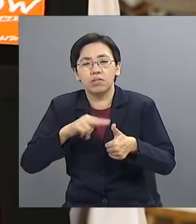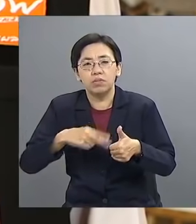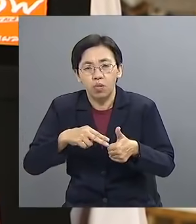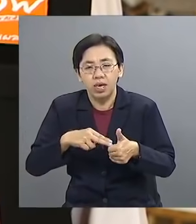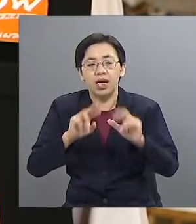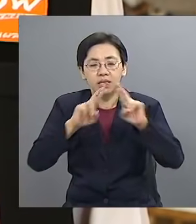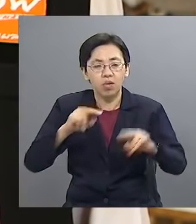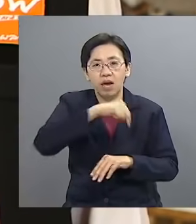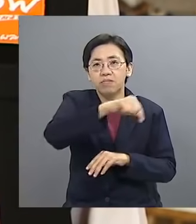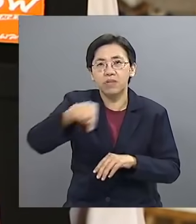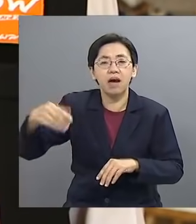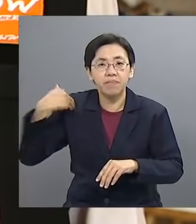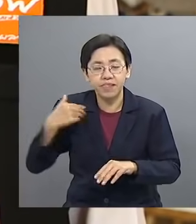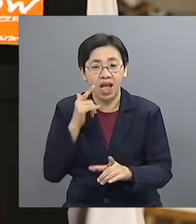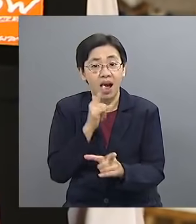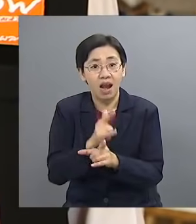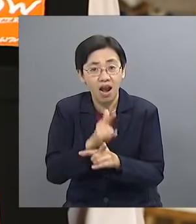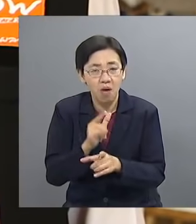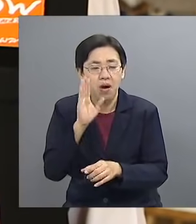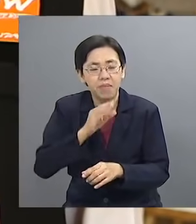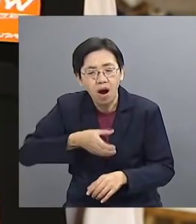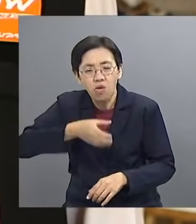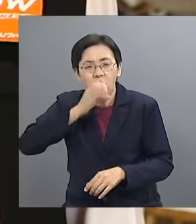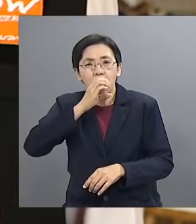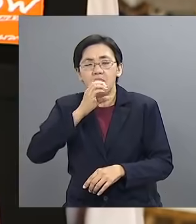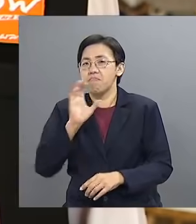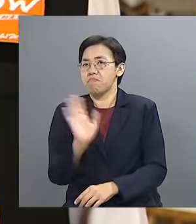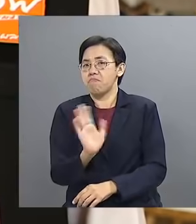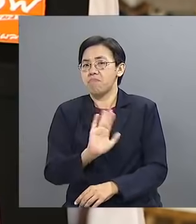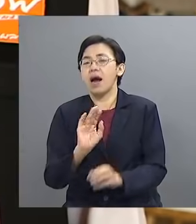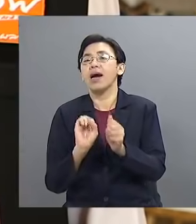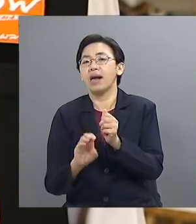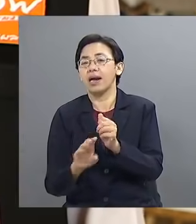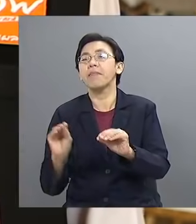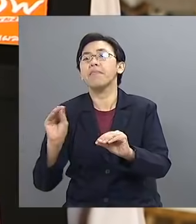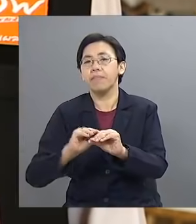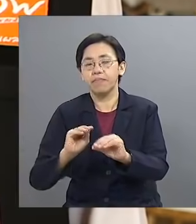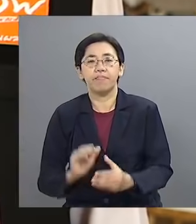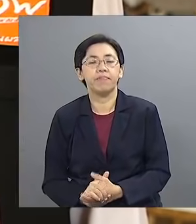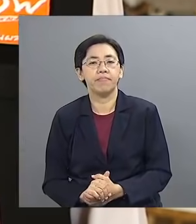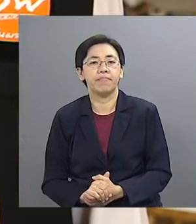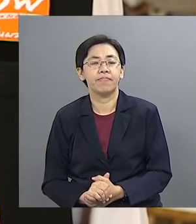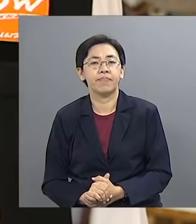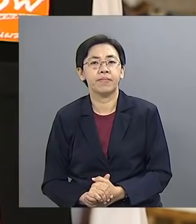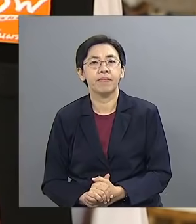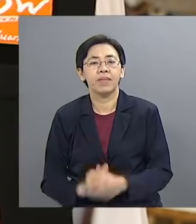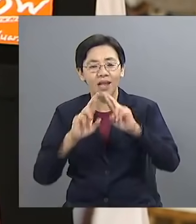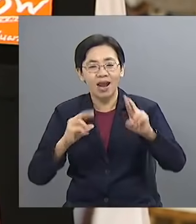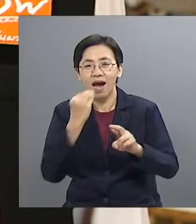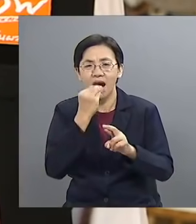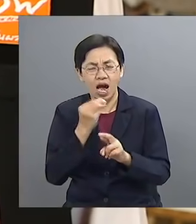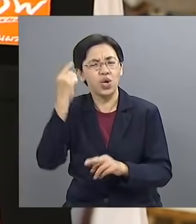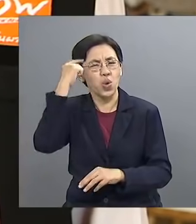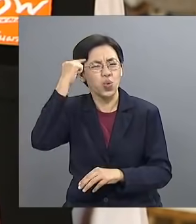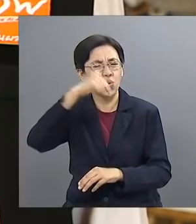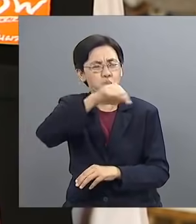ามดื่มสุราในร้านอาหารนะครับอันนี้ก็ไปแนะนำเพิ่มเติมครับส่วนใหญ่ผู้ประกอบการเนี่ยเขาจะทราบล่วงหน้าแล้วนะครับแล้วก็เตรียมความพ